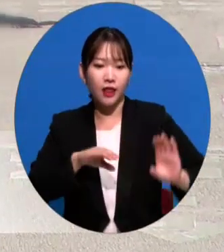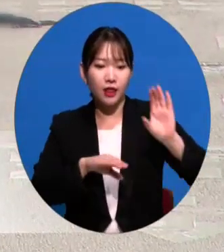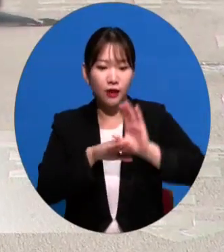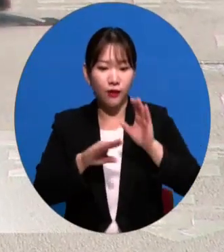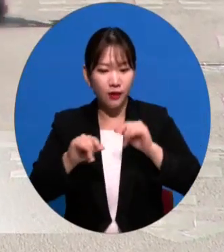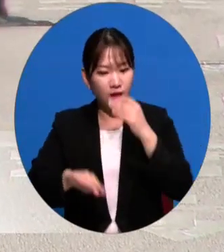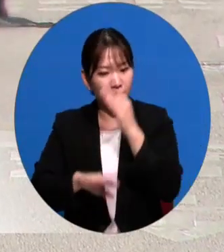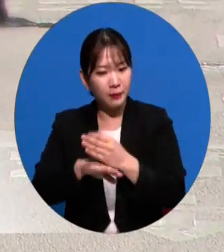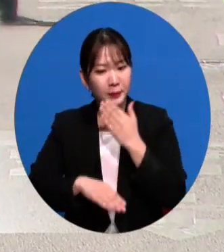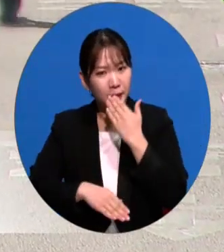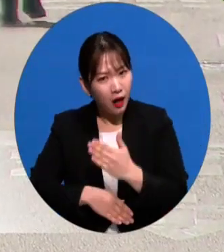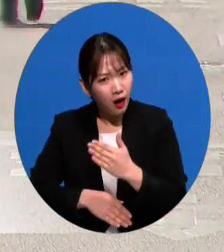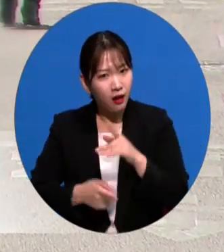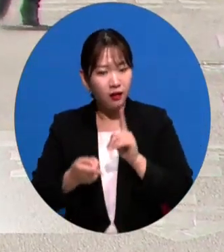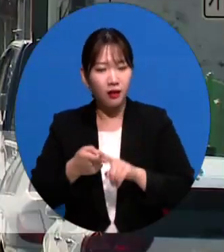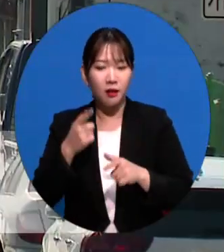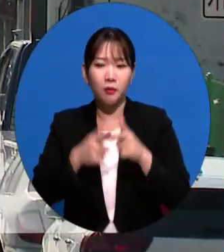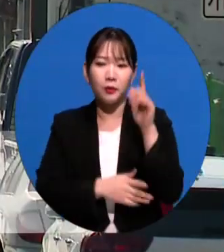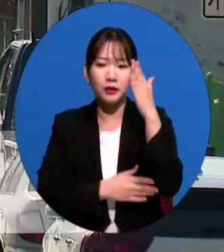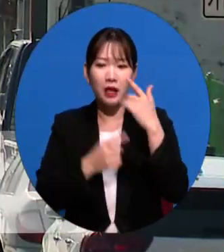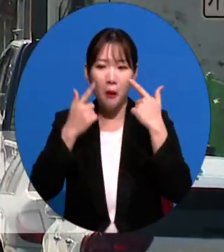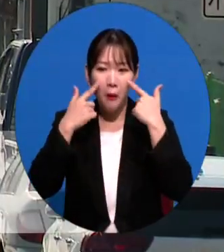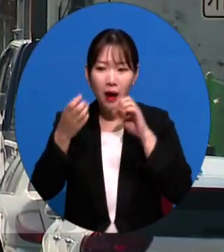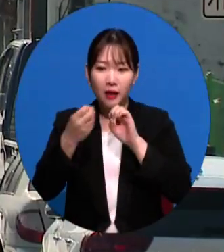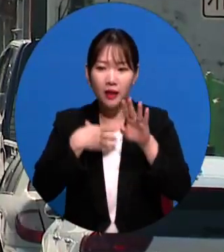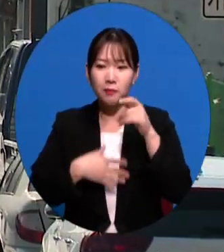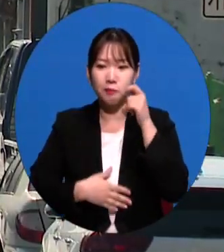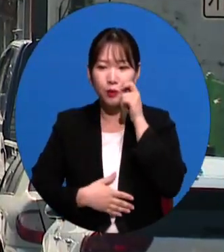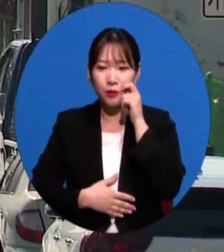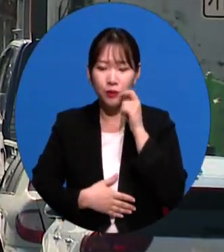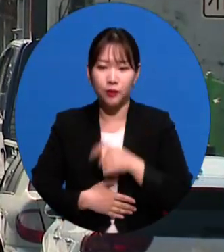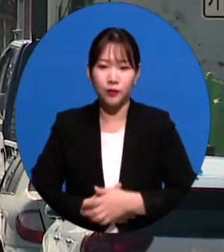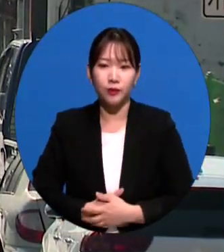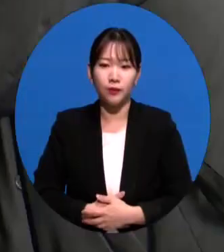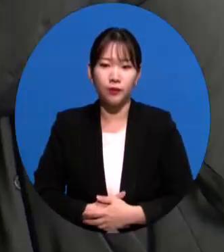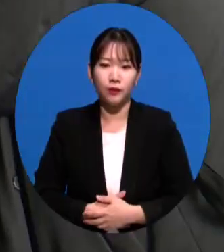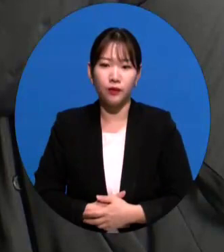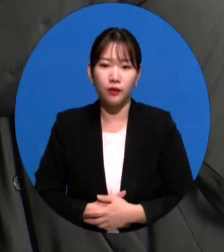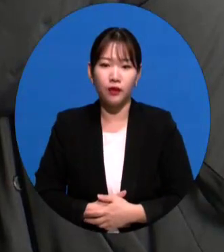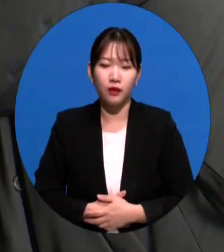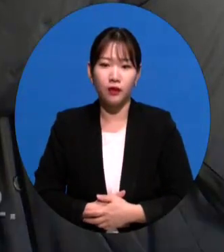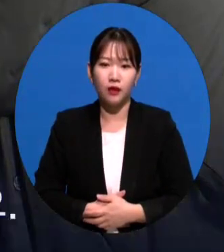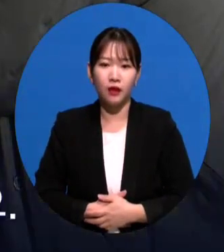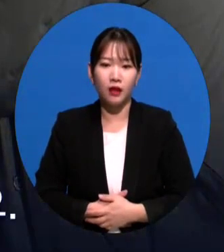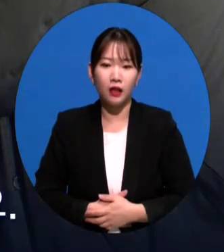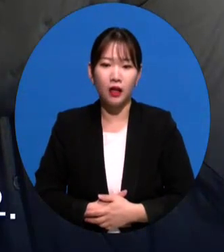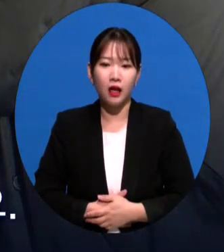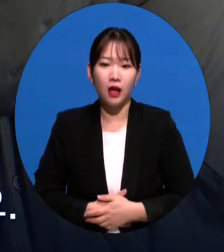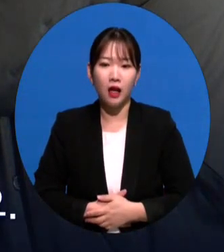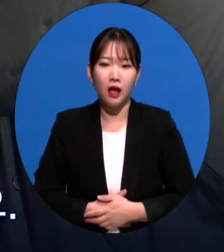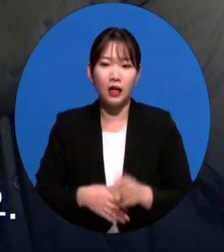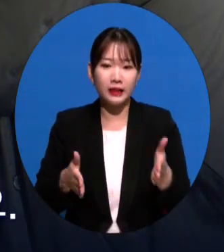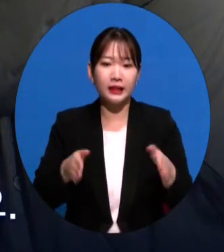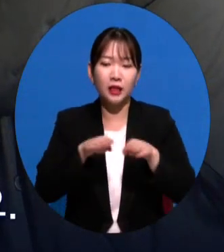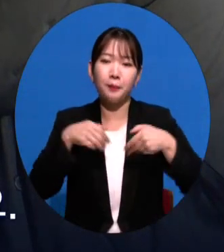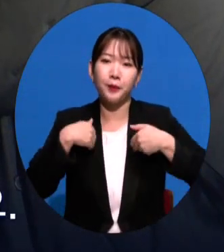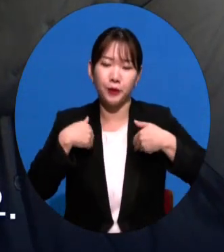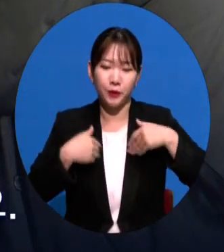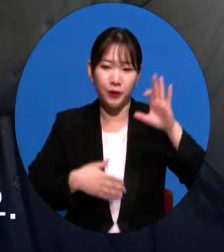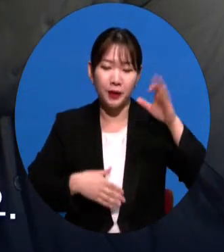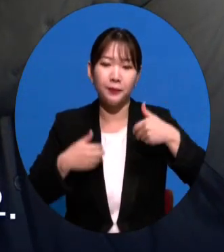부지 매입 가능성도 목포시는 장담하지 못하고 있습니다. 그런 것들이 필요하거든요. 화장실이.